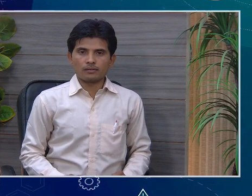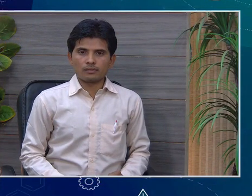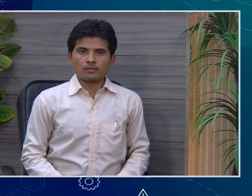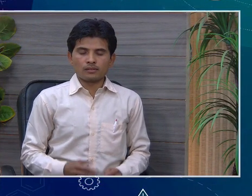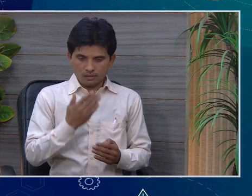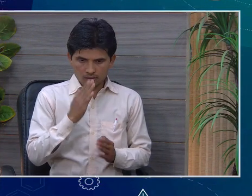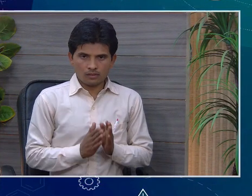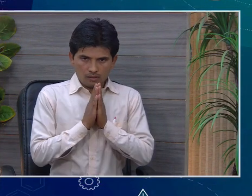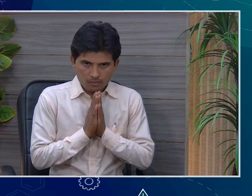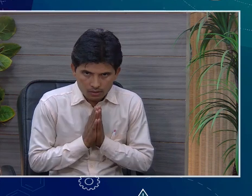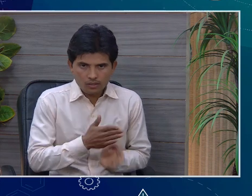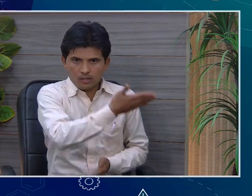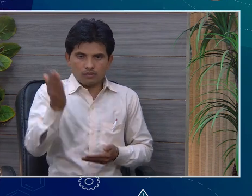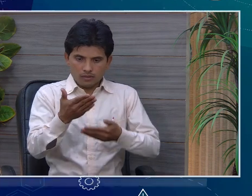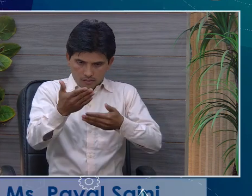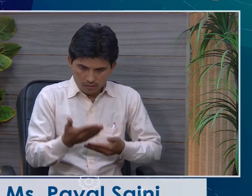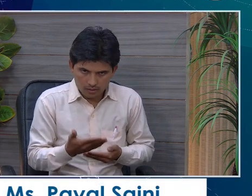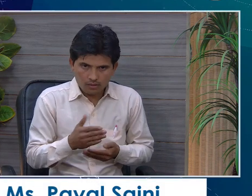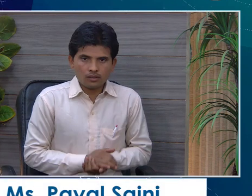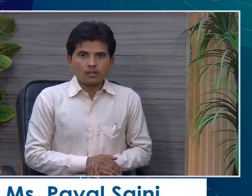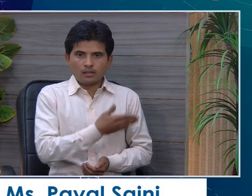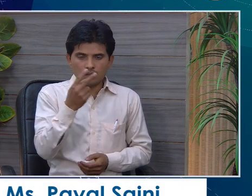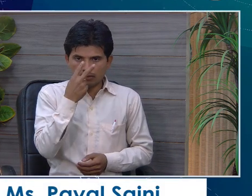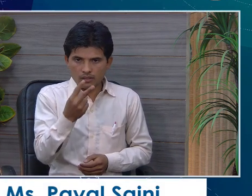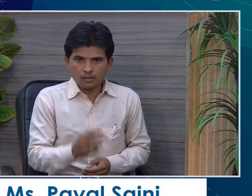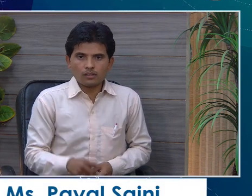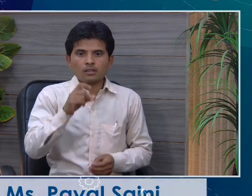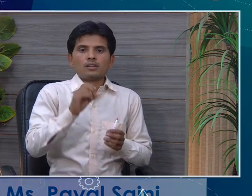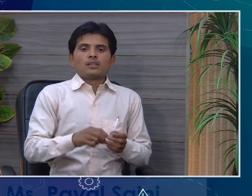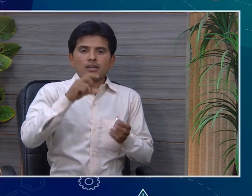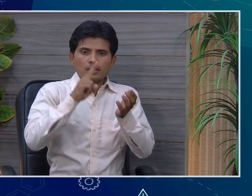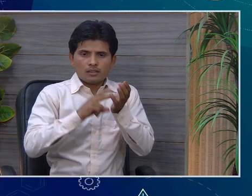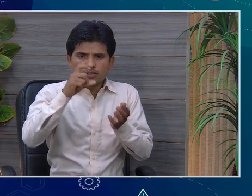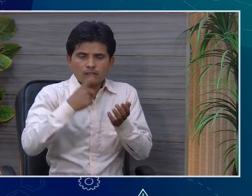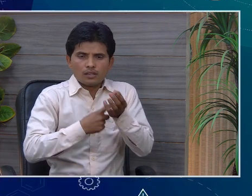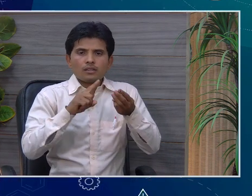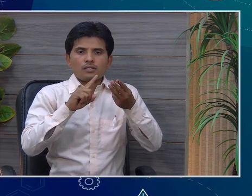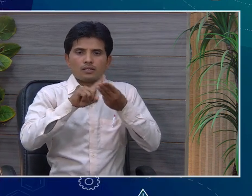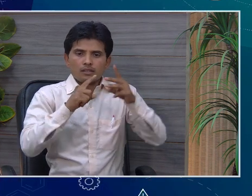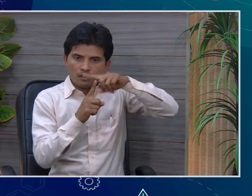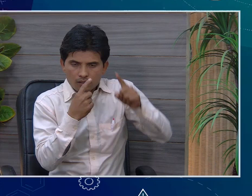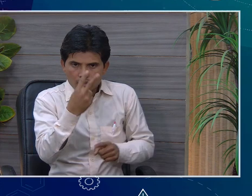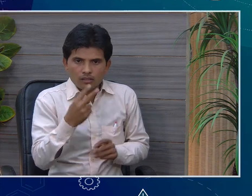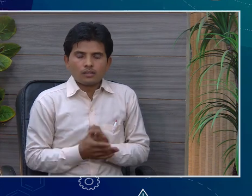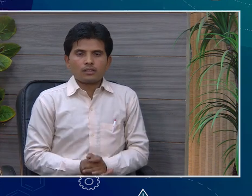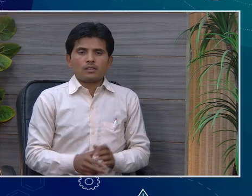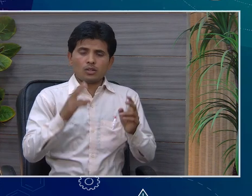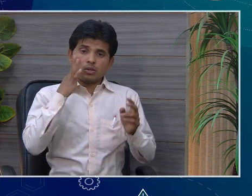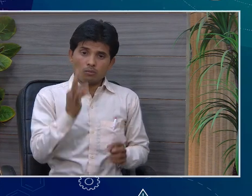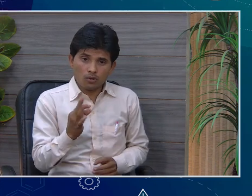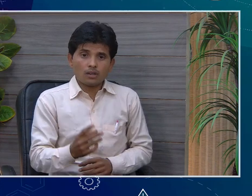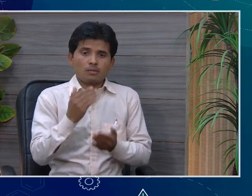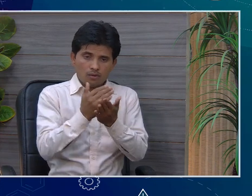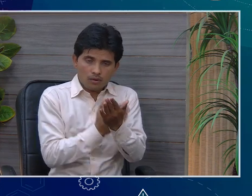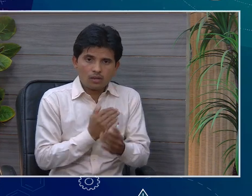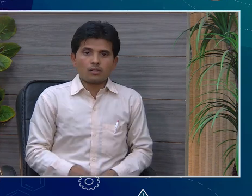को नमस्कार आप सभी का बहुत-बहुत स्वागत है आप देख रहे हैं सीआईटी एनसीईआरटी का यह लाइव फोन इंफार्मेशन यह के खास कार्यक्रम है जो कि